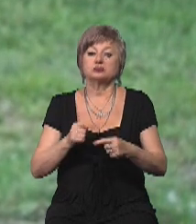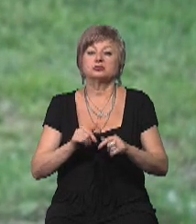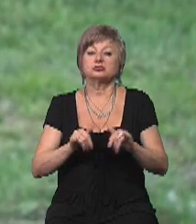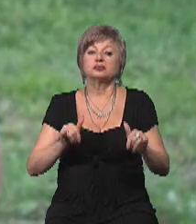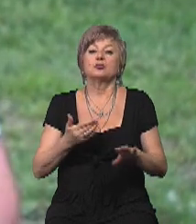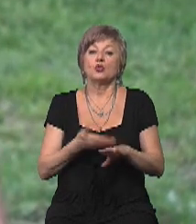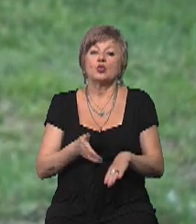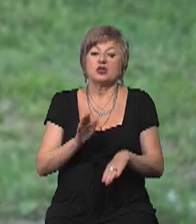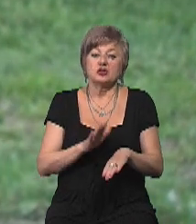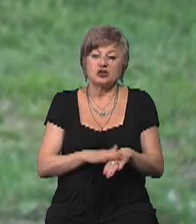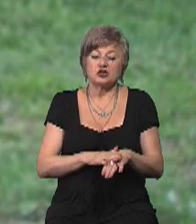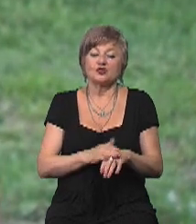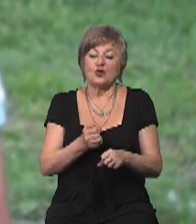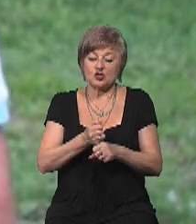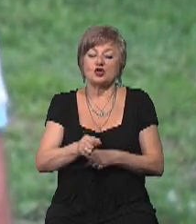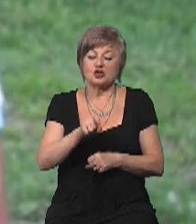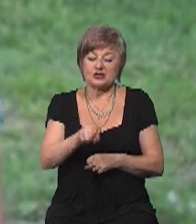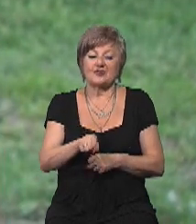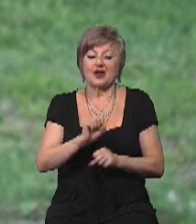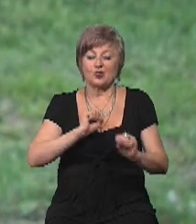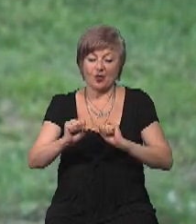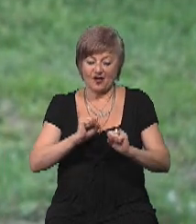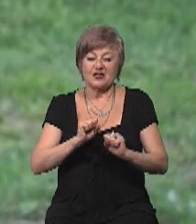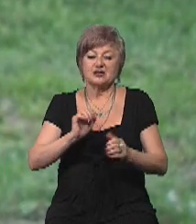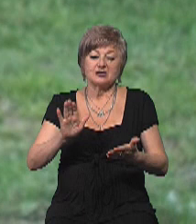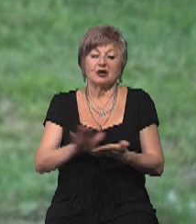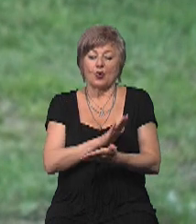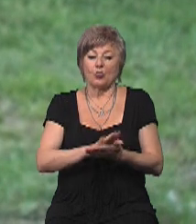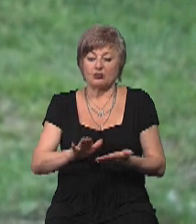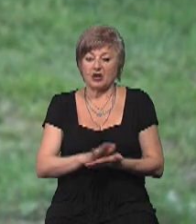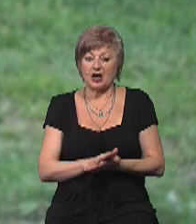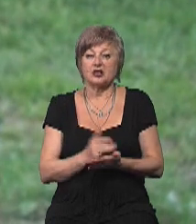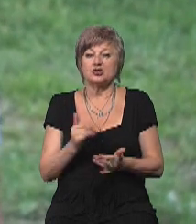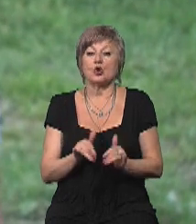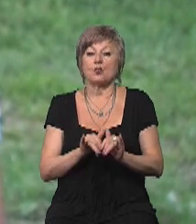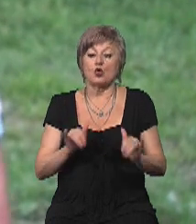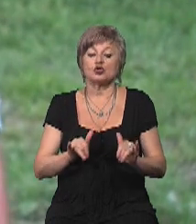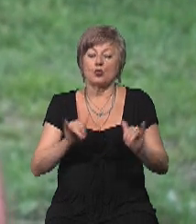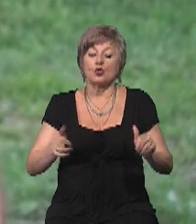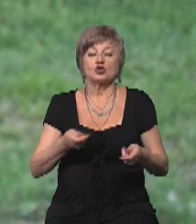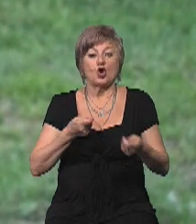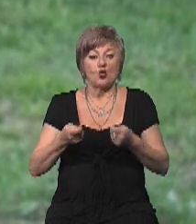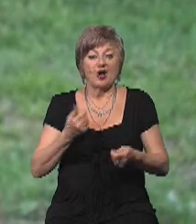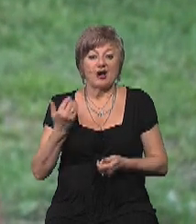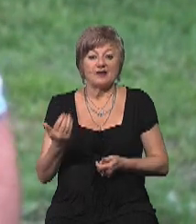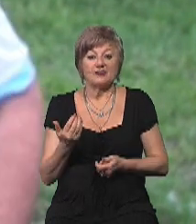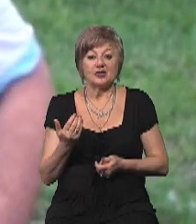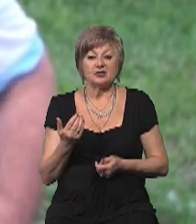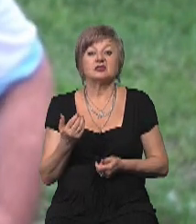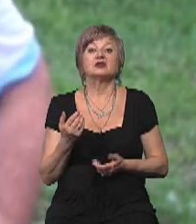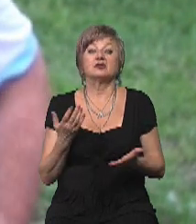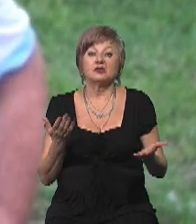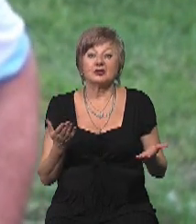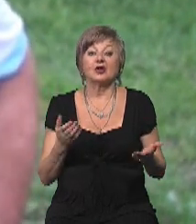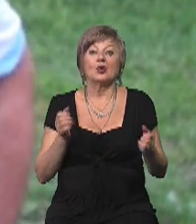важко заставити того чиновника виконувати свої функції. Але зараз все більше і більше чиновники бачать, що можна поплатитися навіть